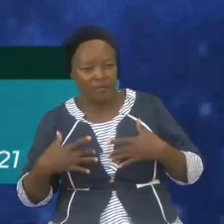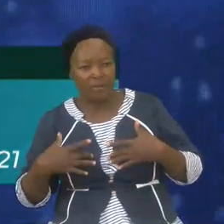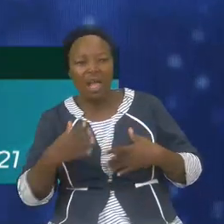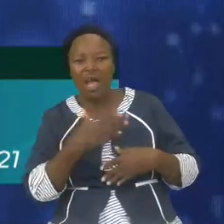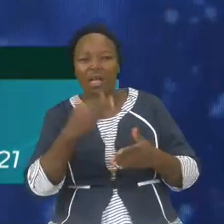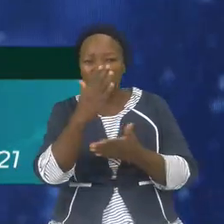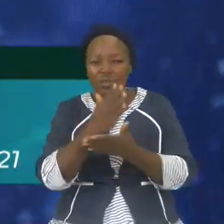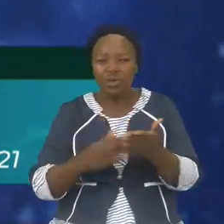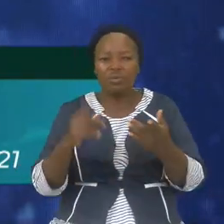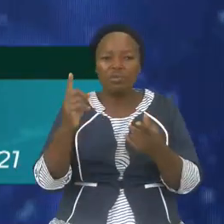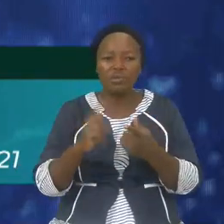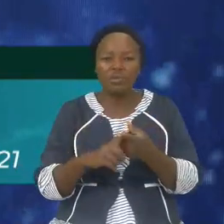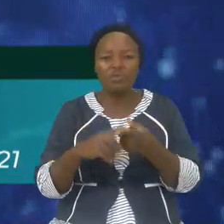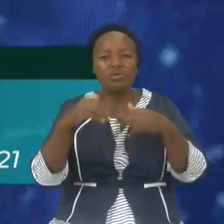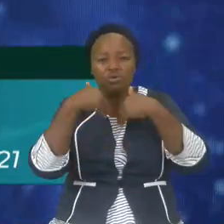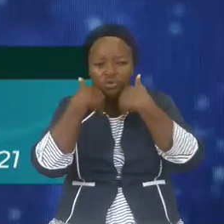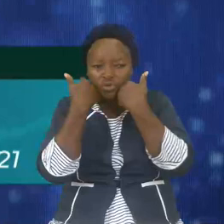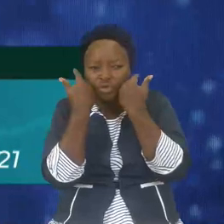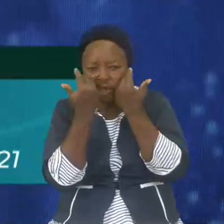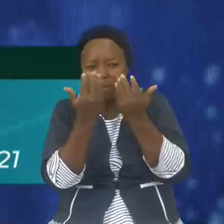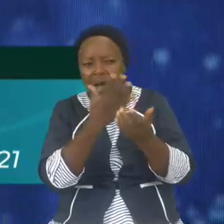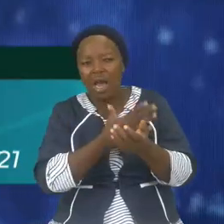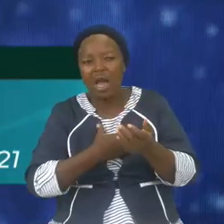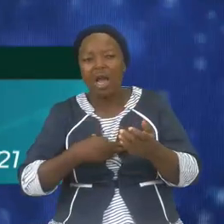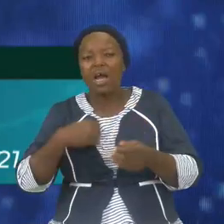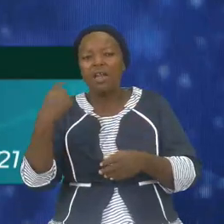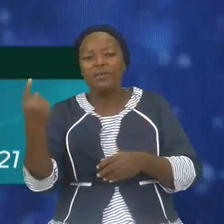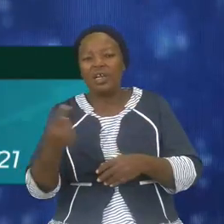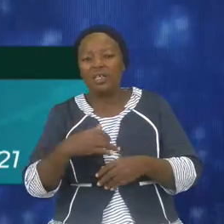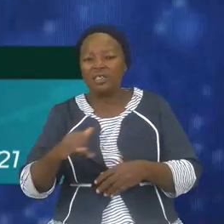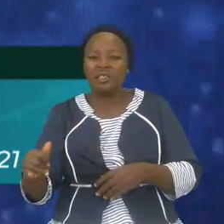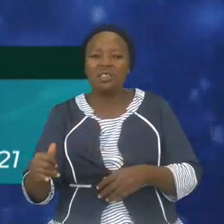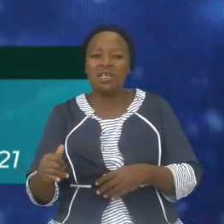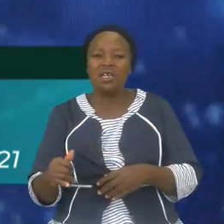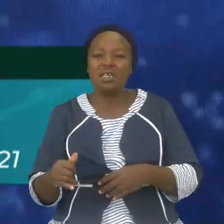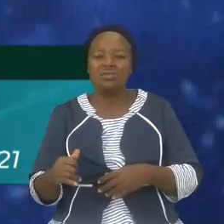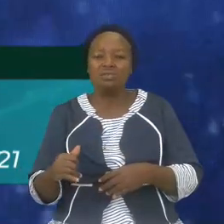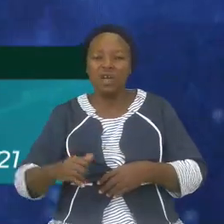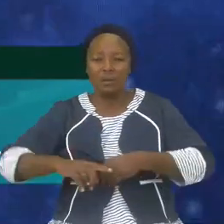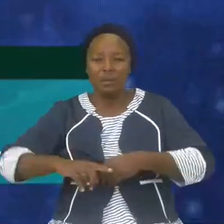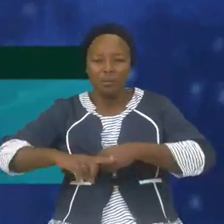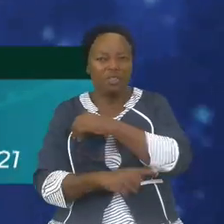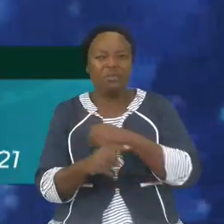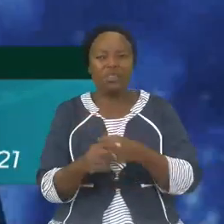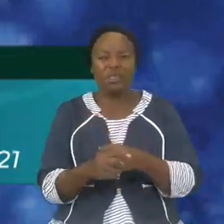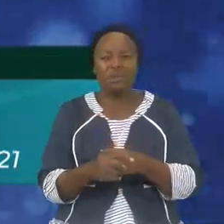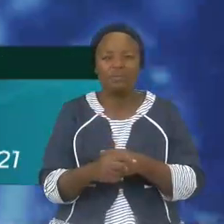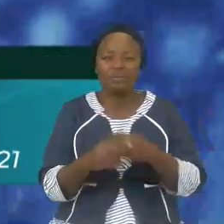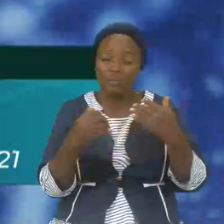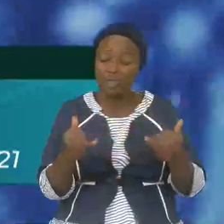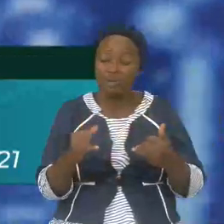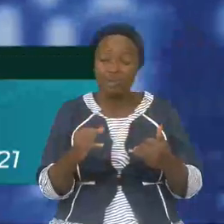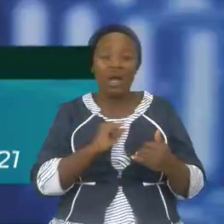éternelle et les autres pour l'opprobre, pour la honte éternelle. Pourrais-je